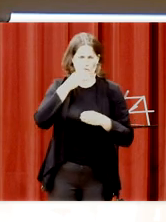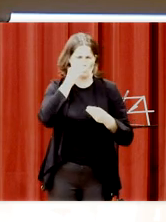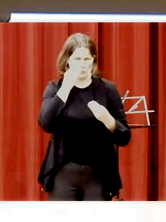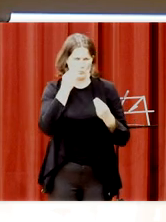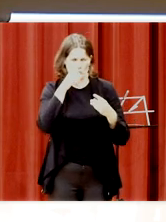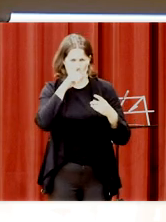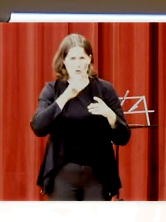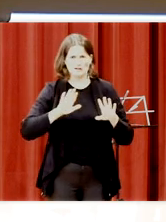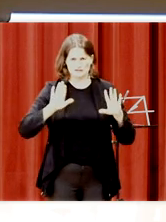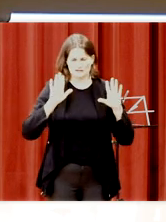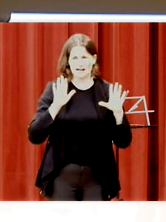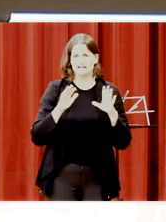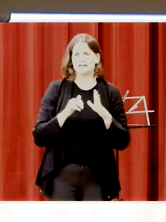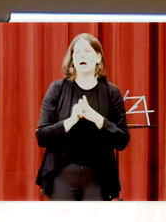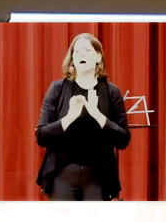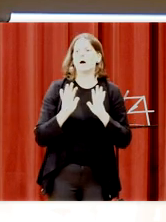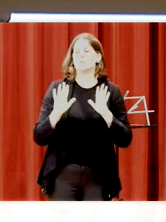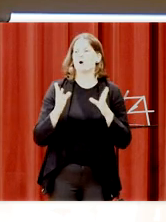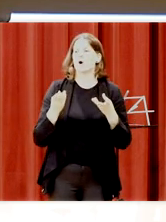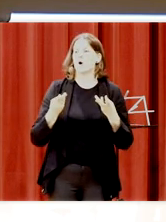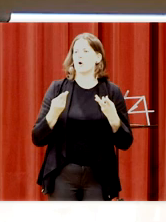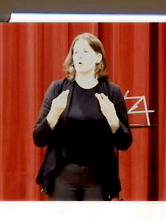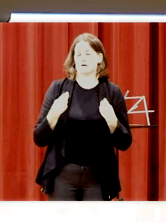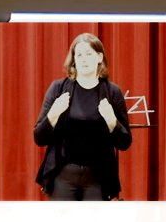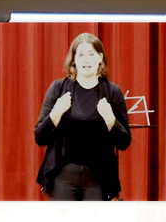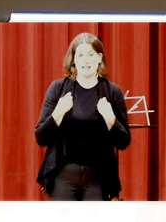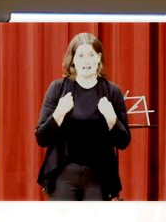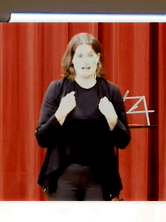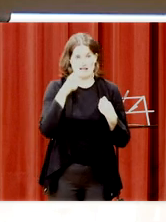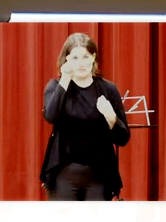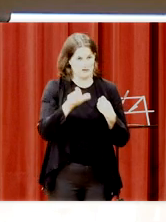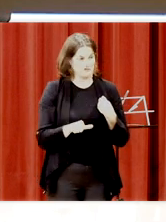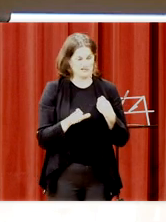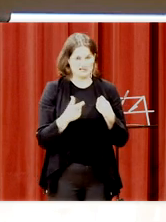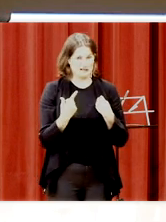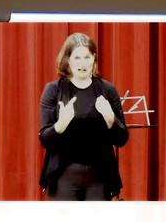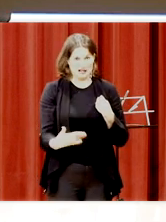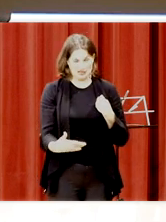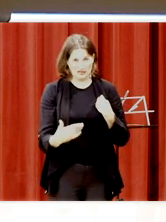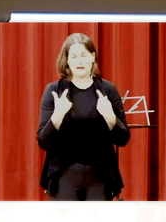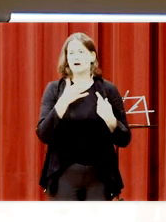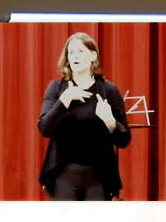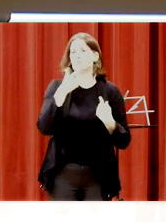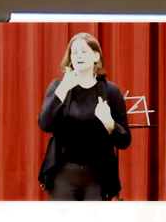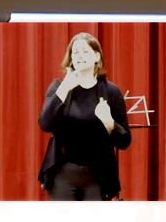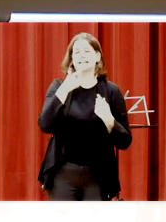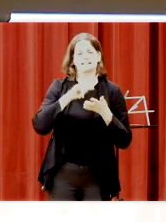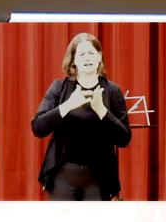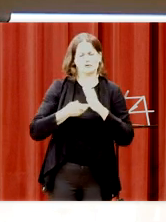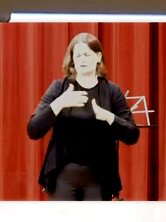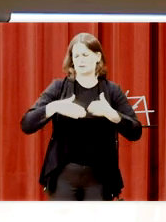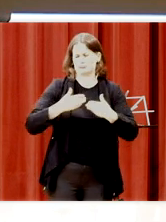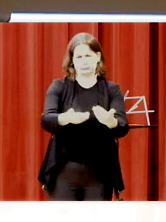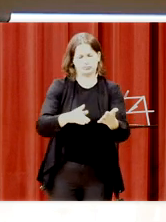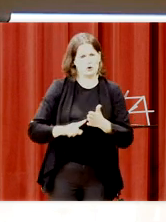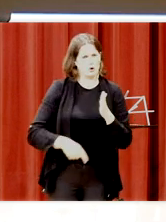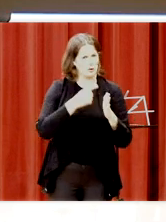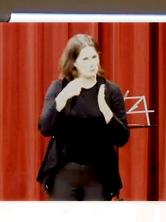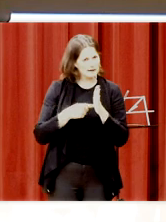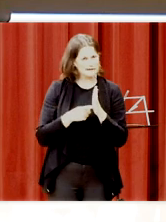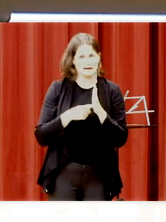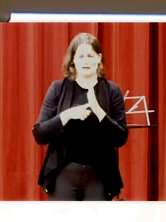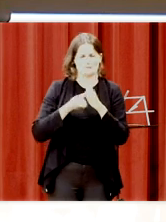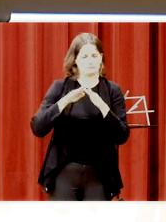manera total i absolutament exponencial. Per tant, ho hem de tenir en compte perquè anem a una velocitat